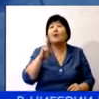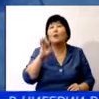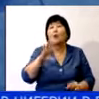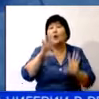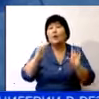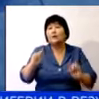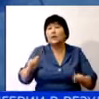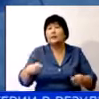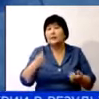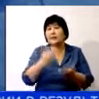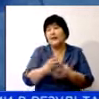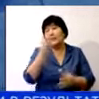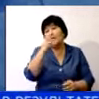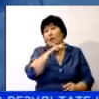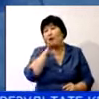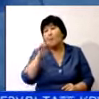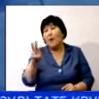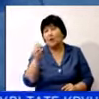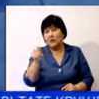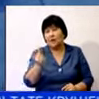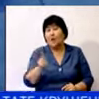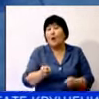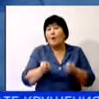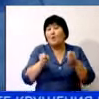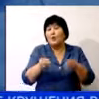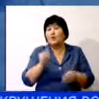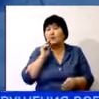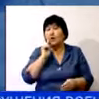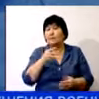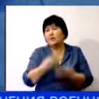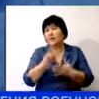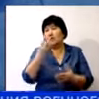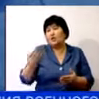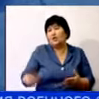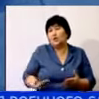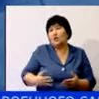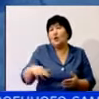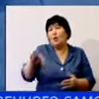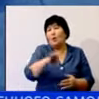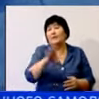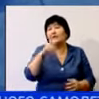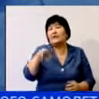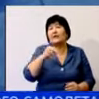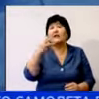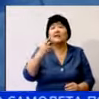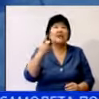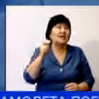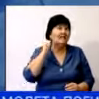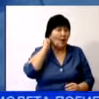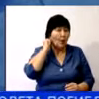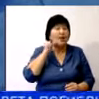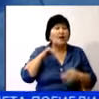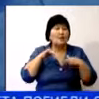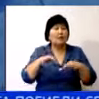ущерба составила 3 миллиона тенге в преступлении подозревается трое жителей субмарин ского района 31 года проводится